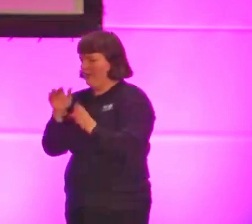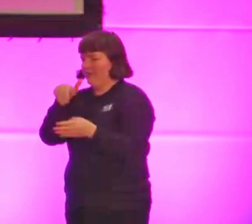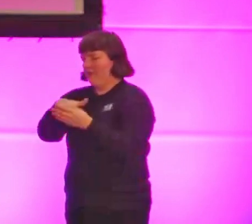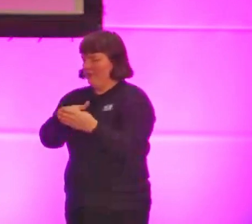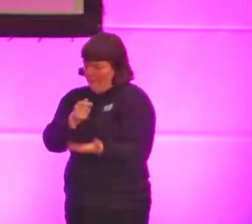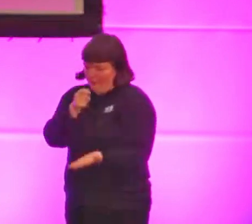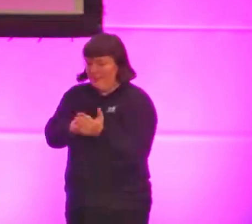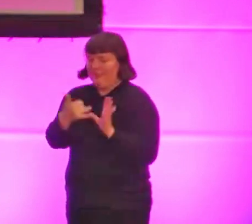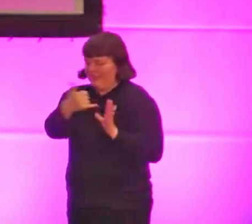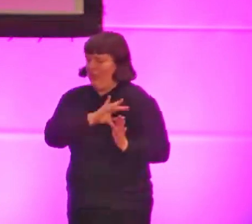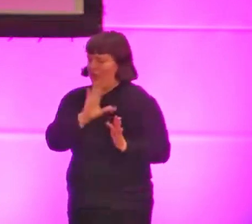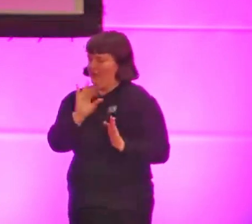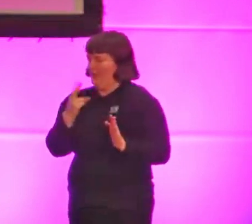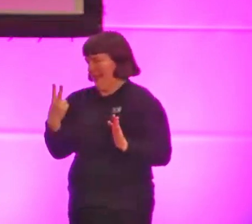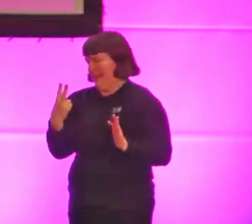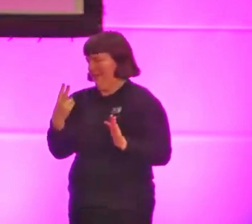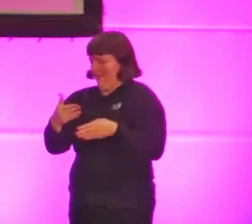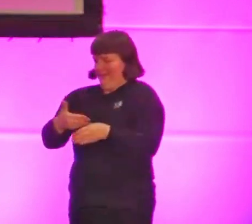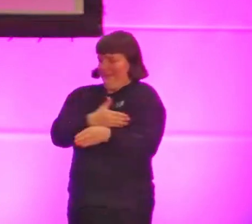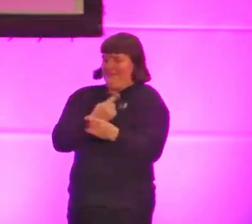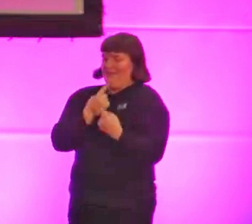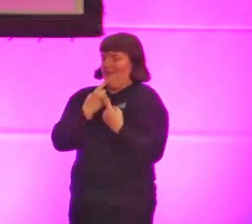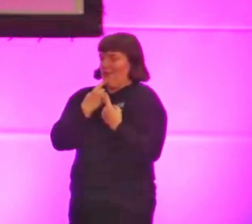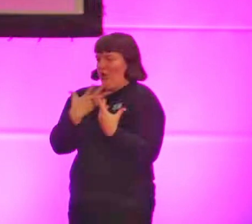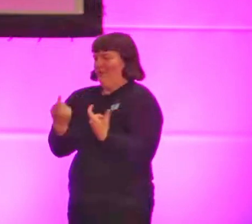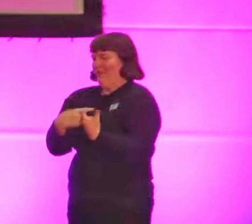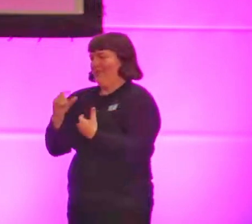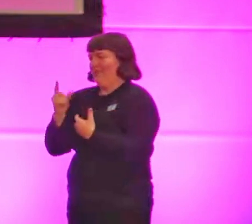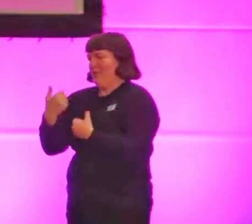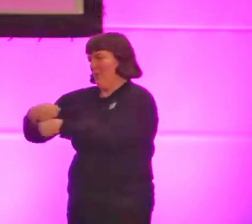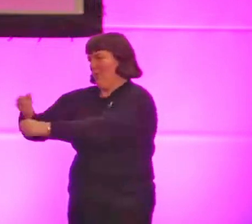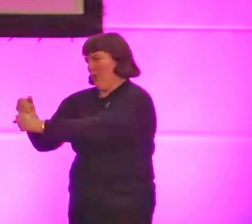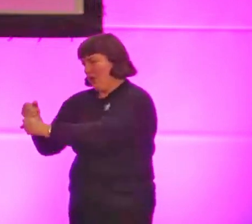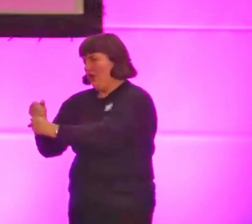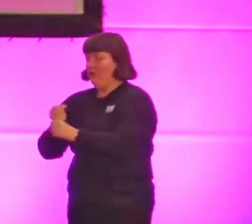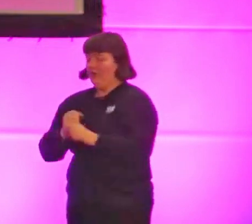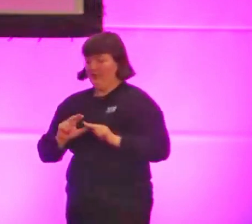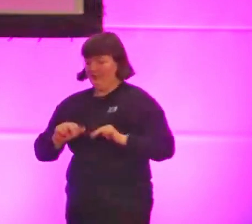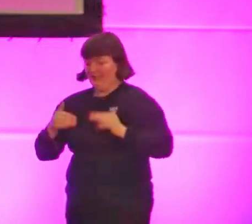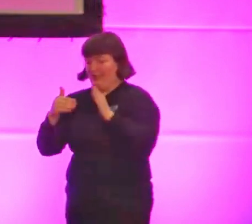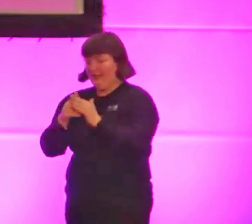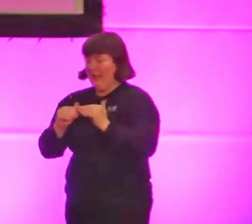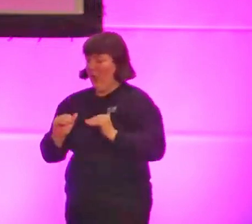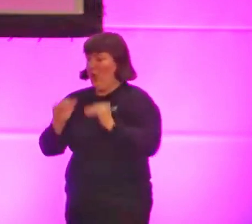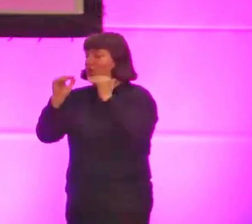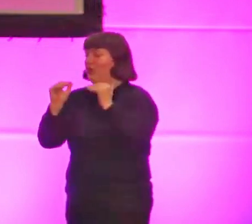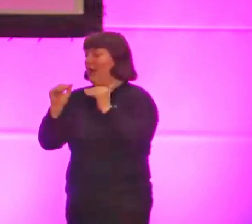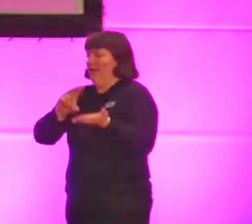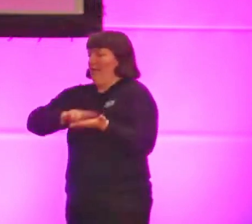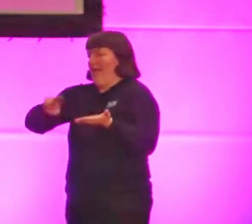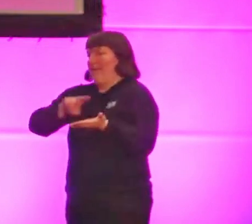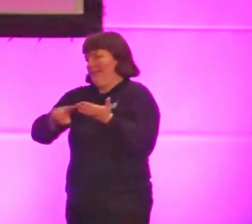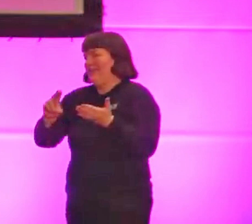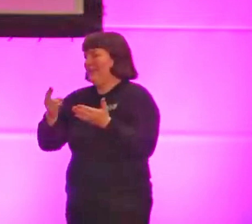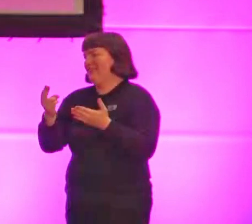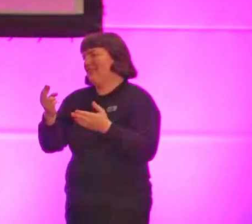beslutet var jäviga, att de tidigare uttalat sig om bolaget. Och det prövades ända upp till högsta förvaltningsdomstolen,